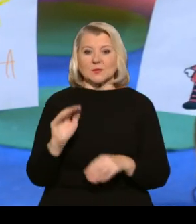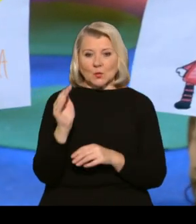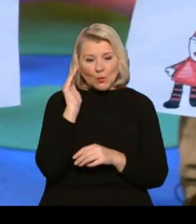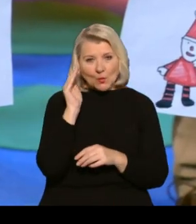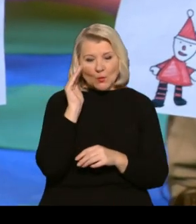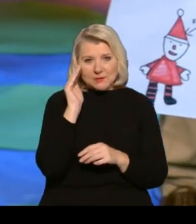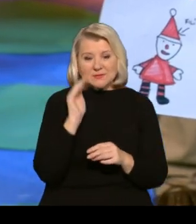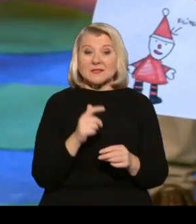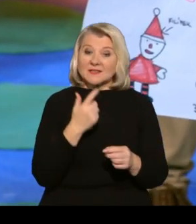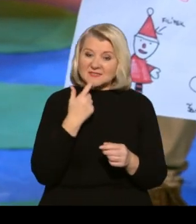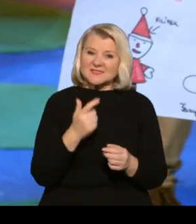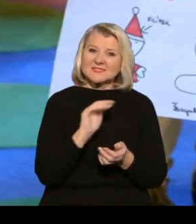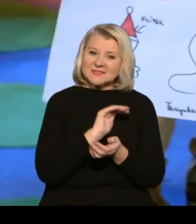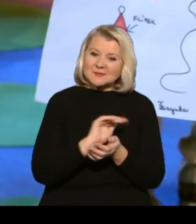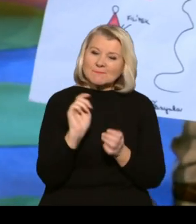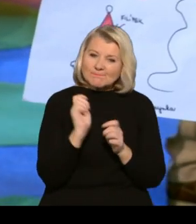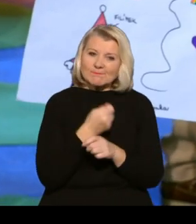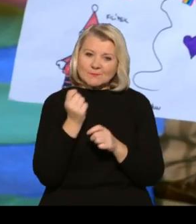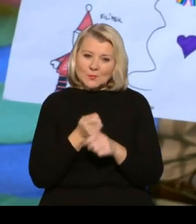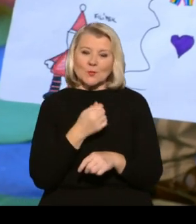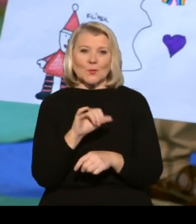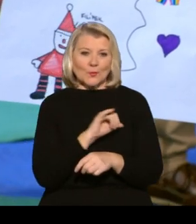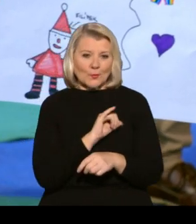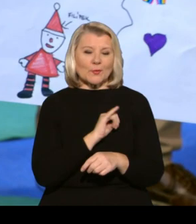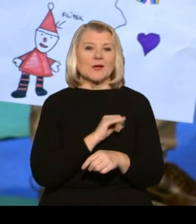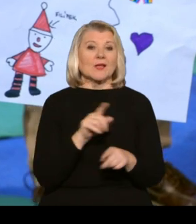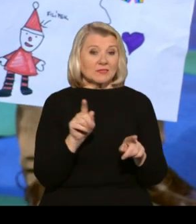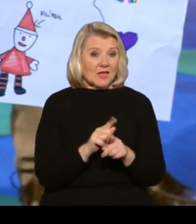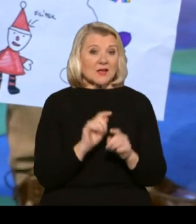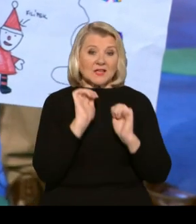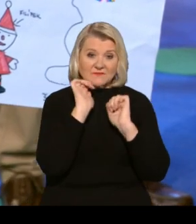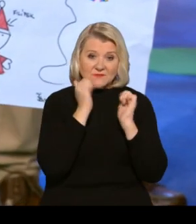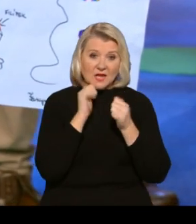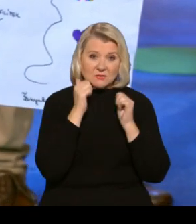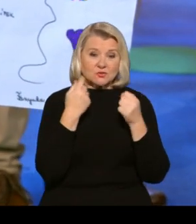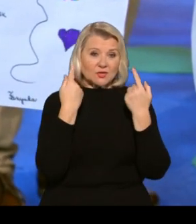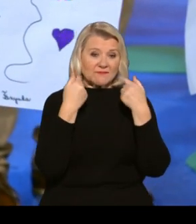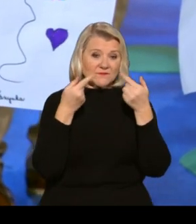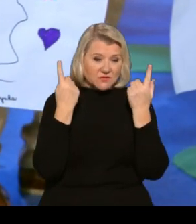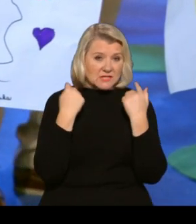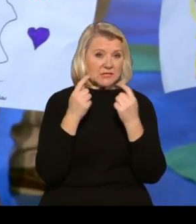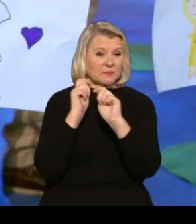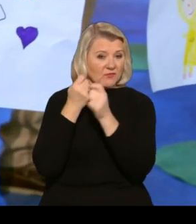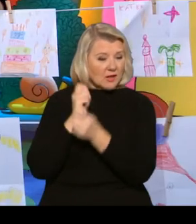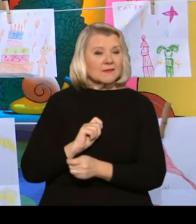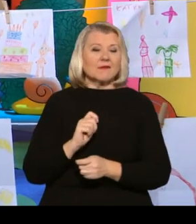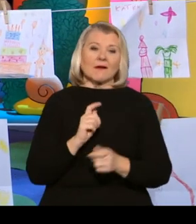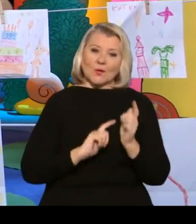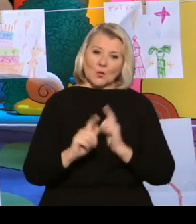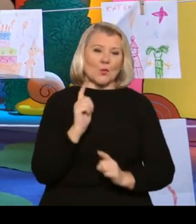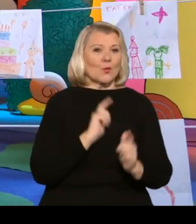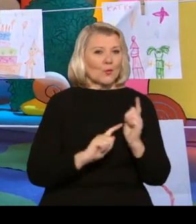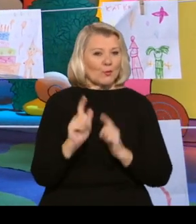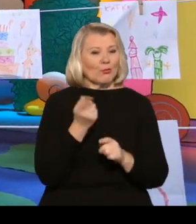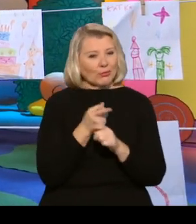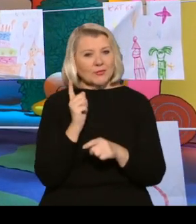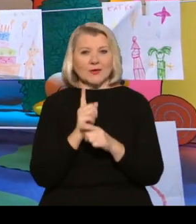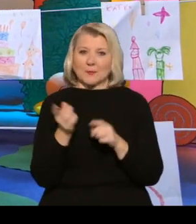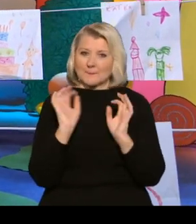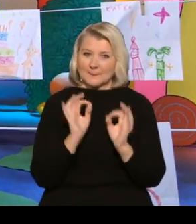nos, chci jim věšet bulíky. I Františkovi, Filipkovi, no a taky Fanince. Však oni